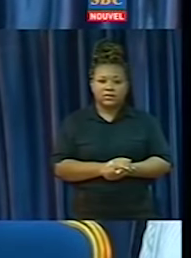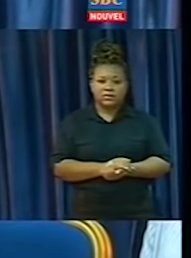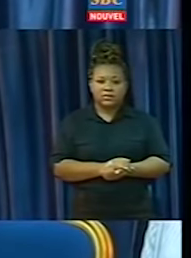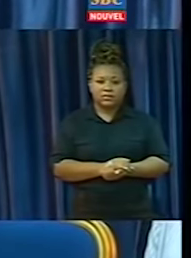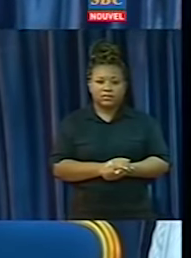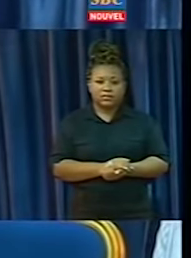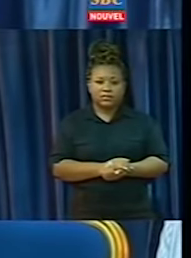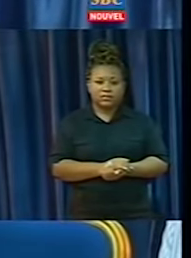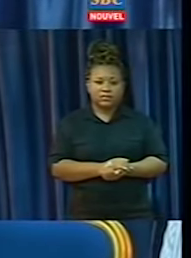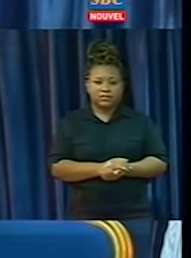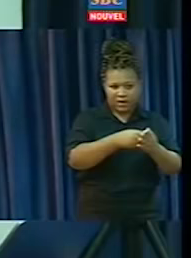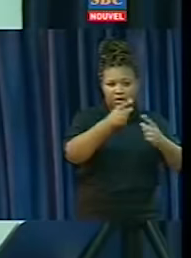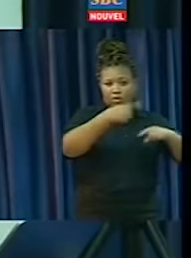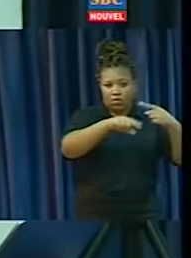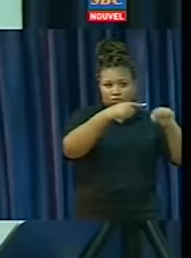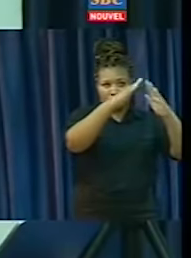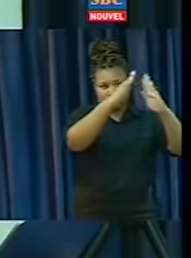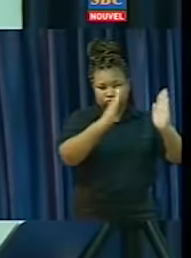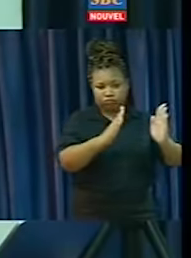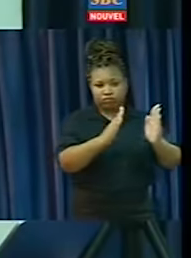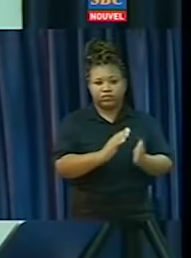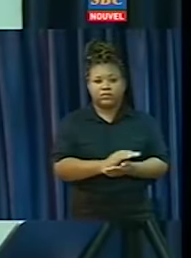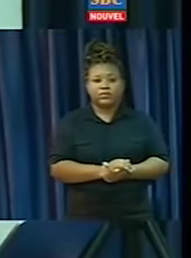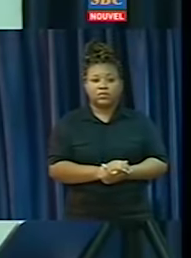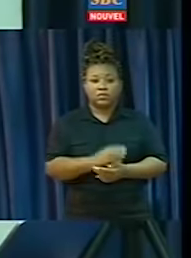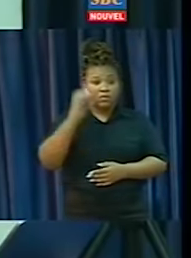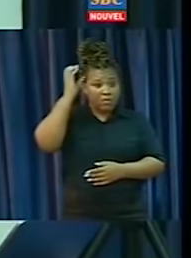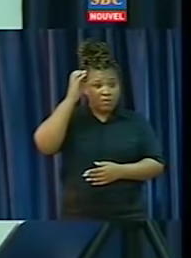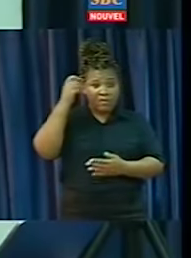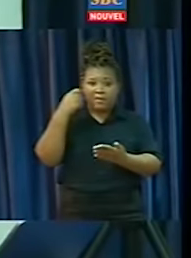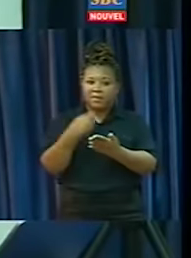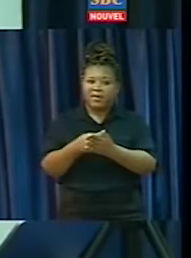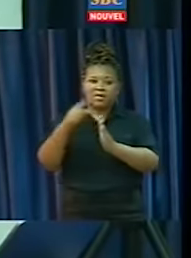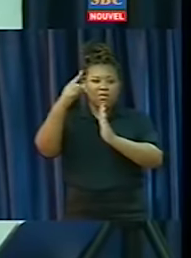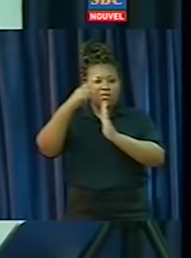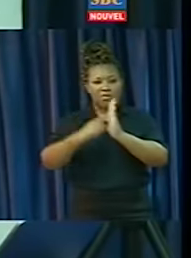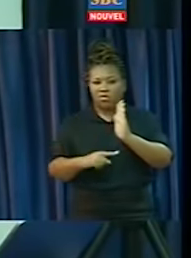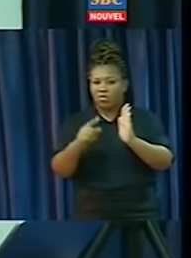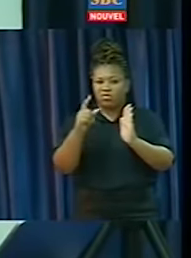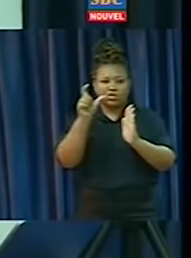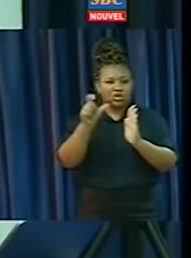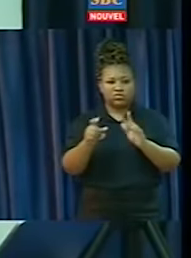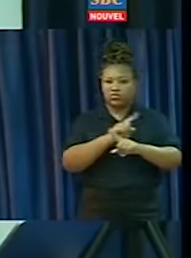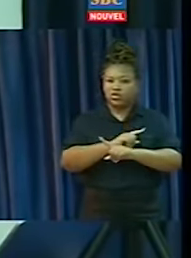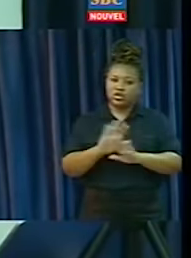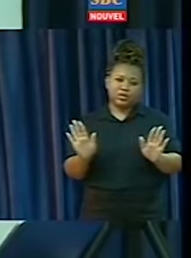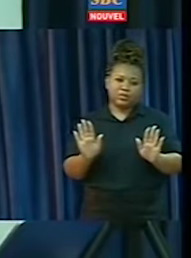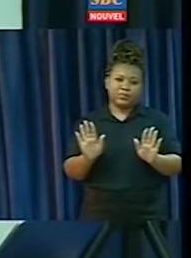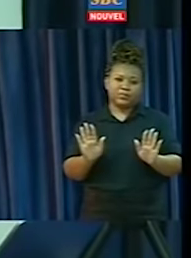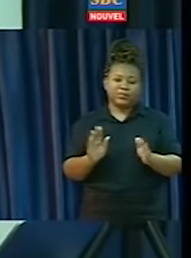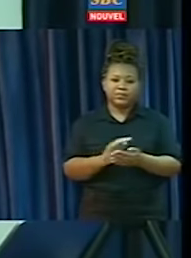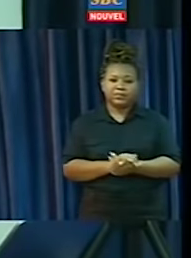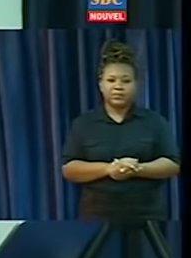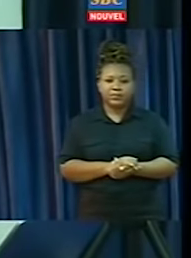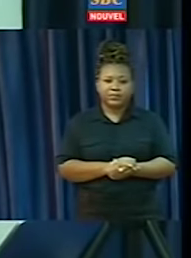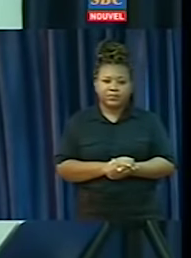autres dépenses telles que rent. Couvrir salaire à cause d'une voie qui de business majorité autres couvrir dans salaire